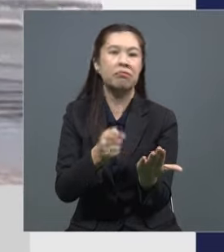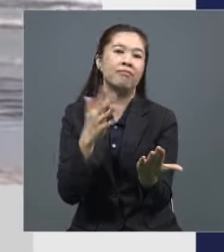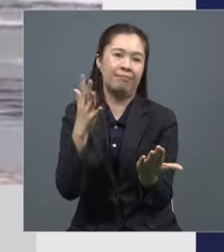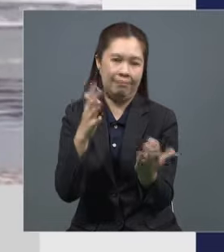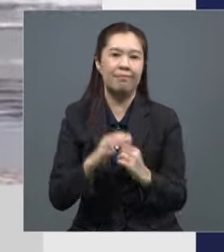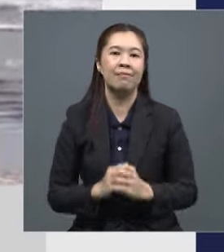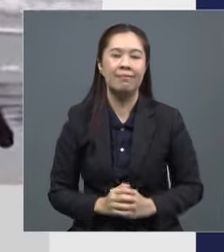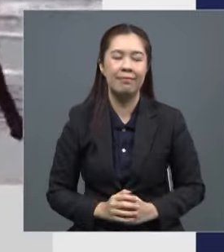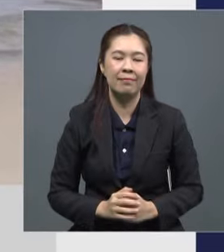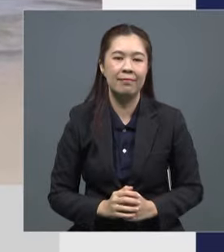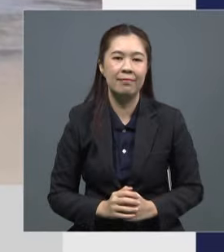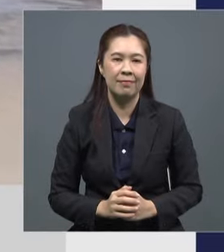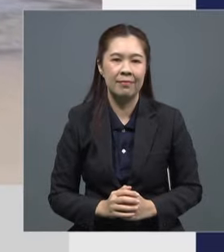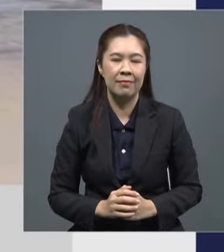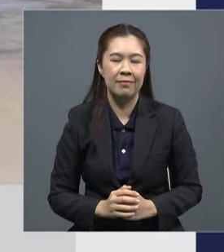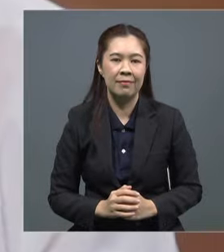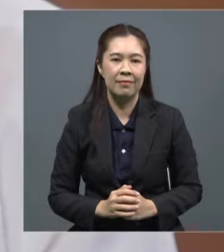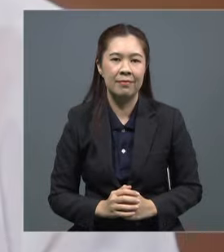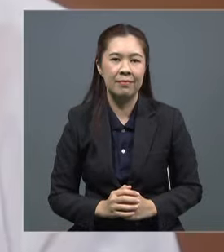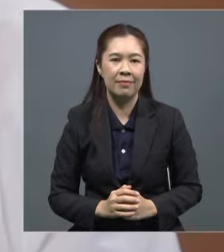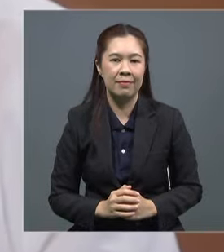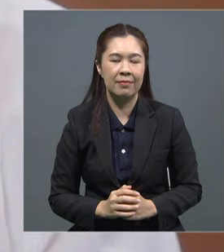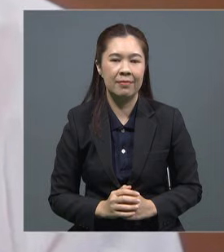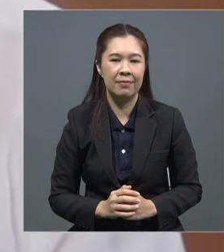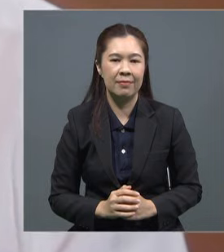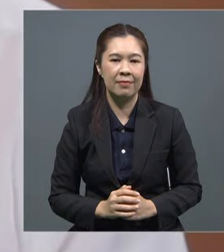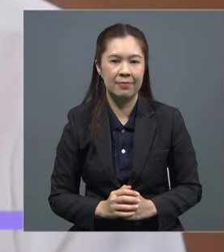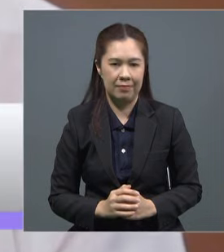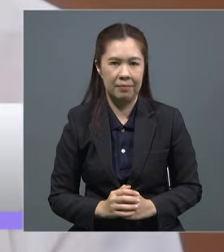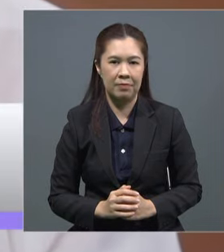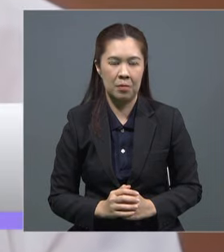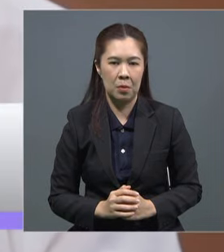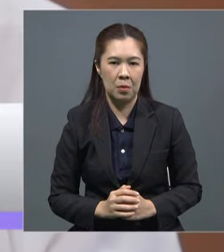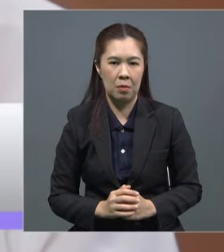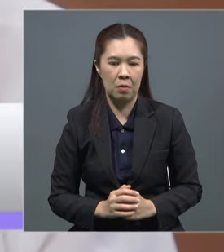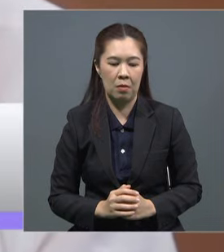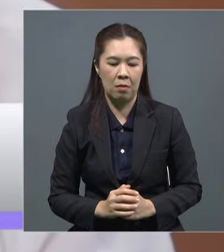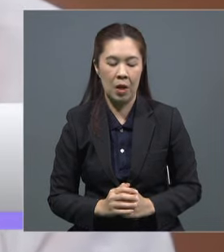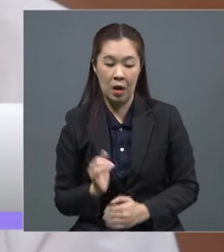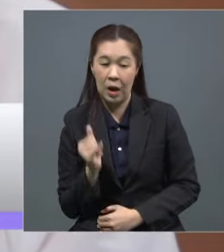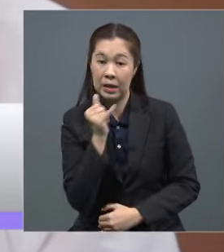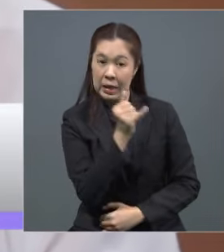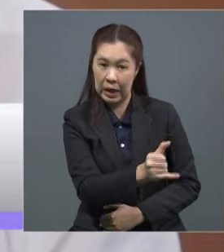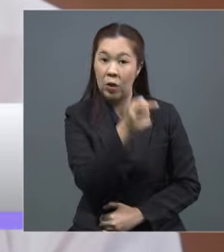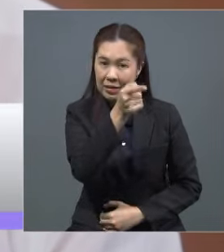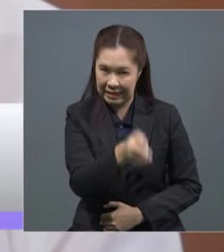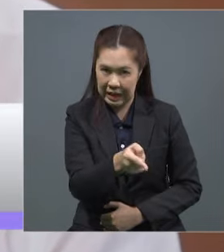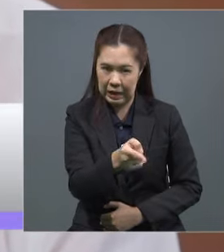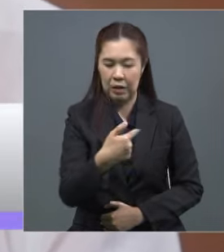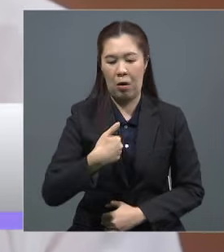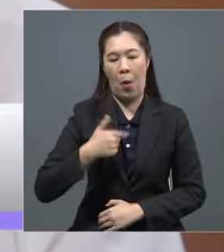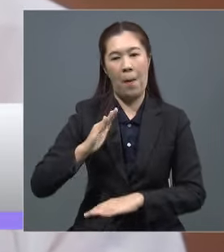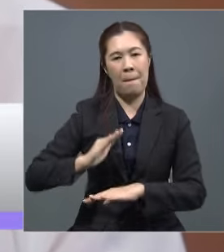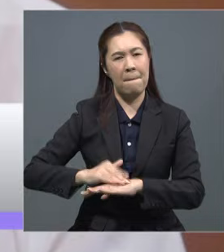เสียงช่วงนี้กันหน่ะครับการลงพื้นที่จริงๆเนี่ยเป็นเรื่องที่สำคัญอย่างยิ่งสำหรับมือใหม่อย่าง